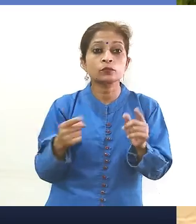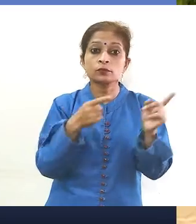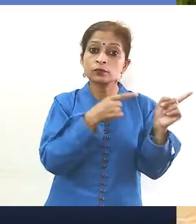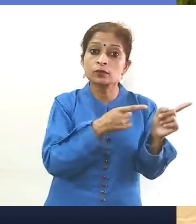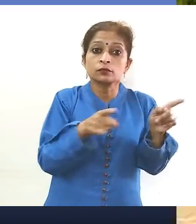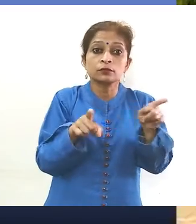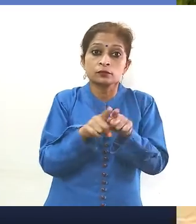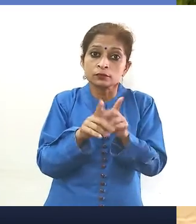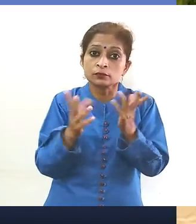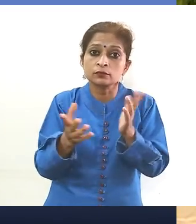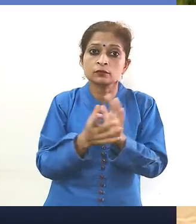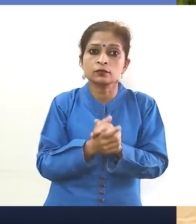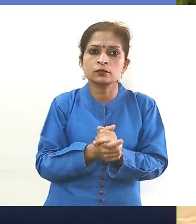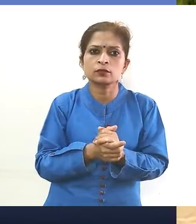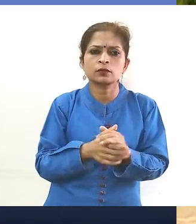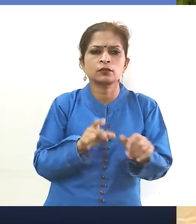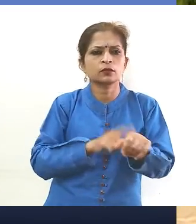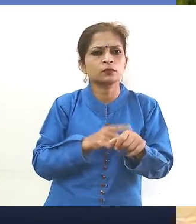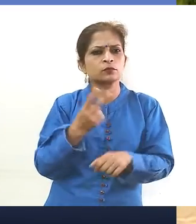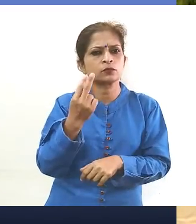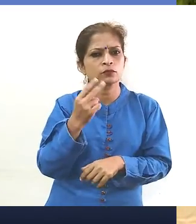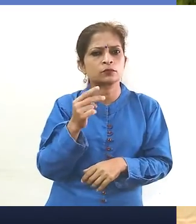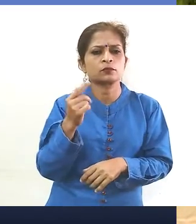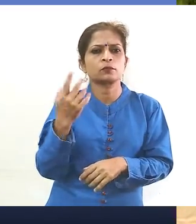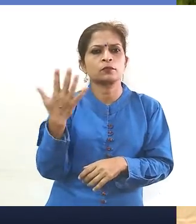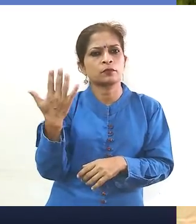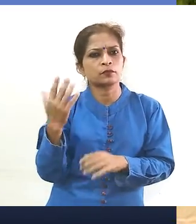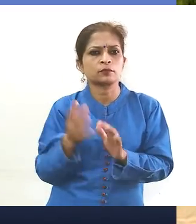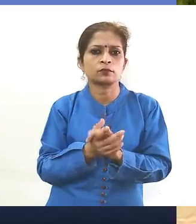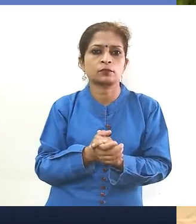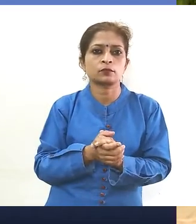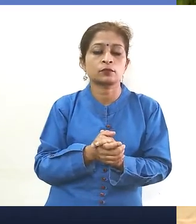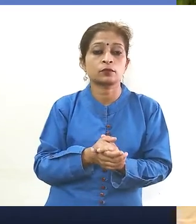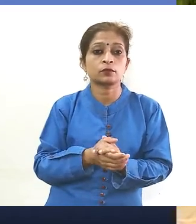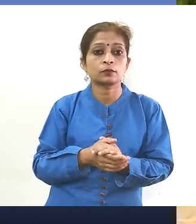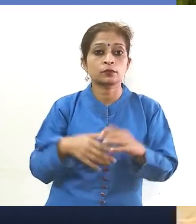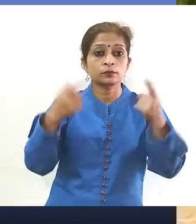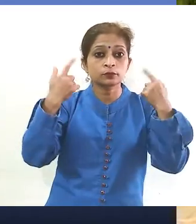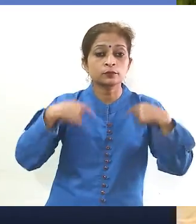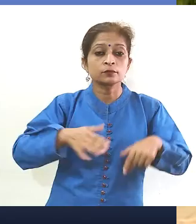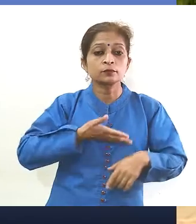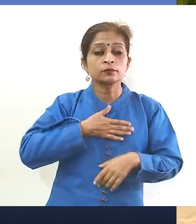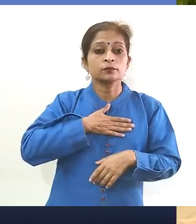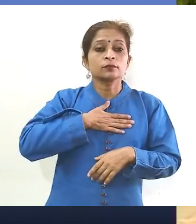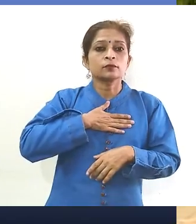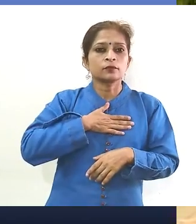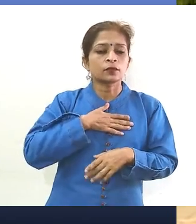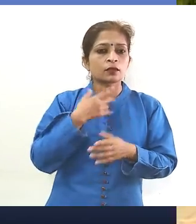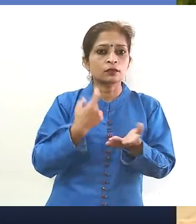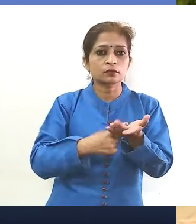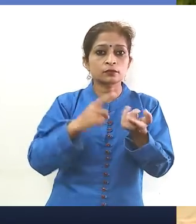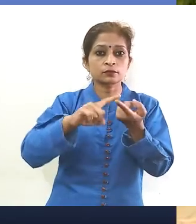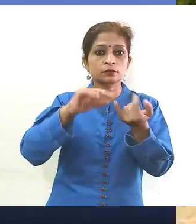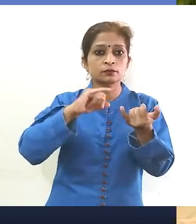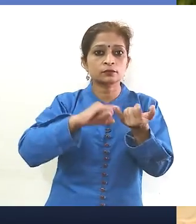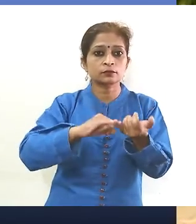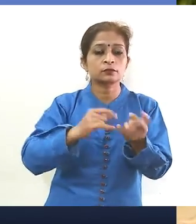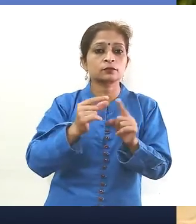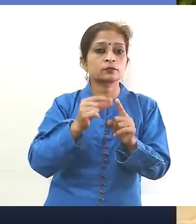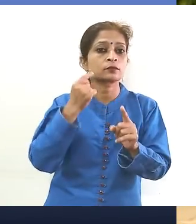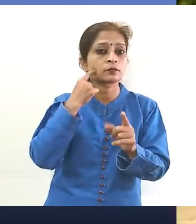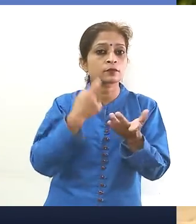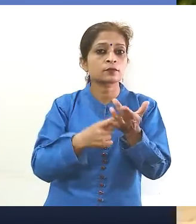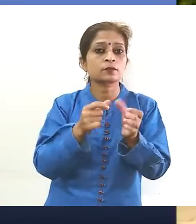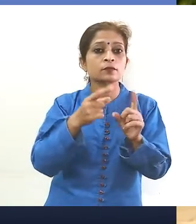भस्त्री का 2 से 5 मिनट, ये रेस्पिरेटरी सिस्टम के लिए। वैसे भी जिनका रेस्पिरेटरी सिस्टम वीक है,